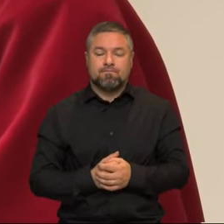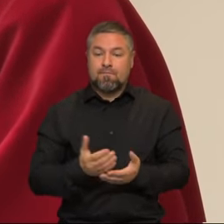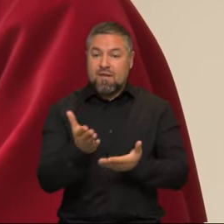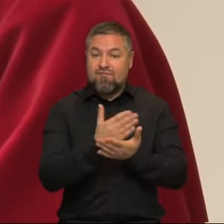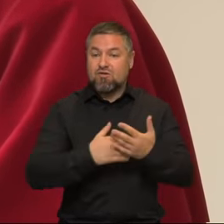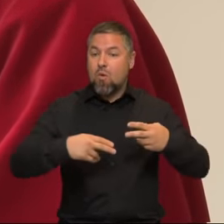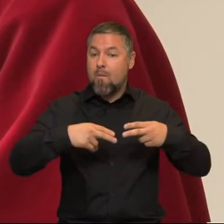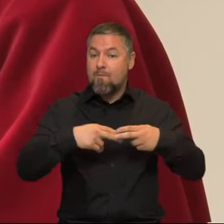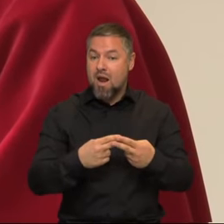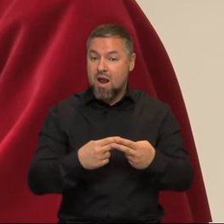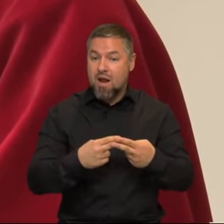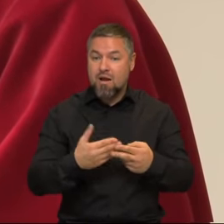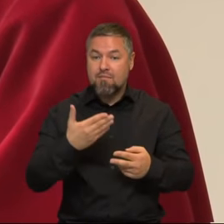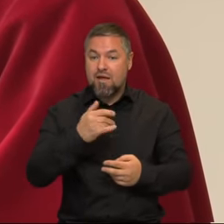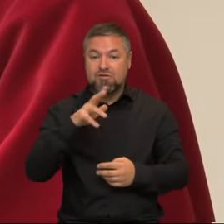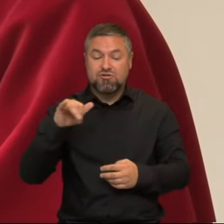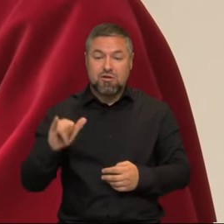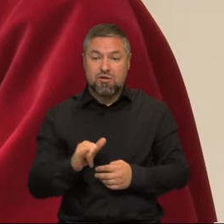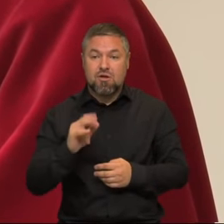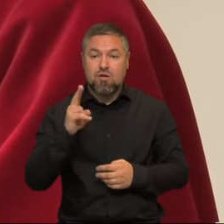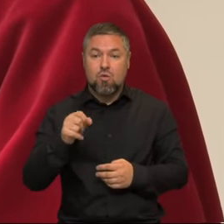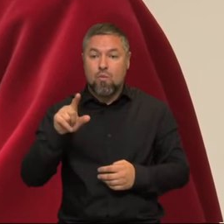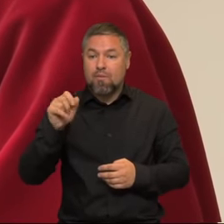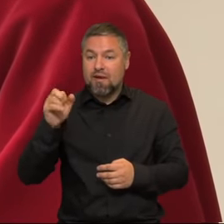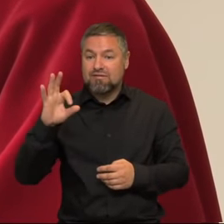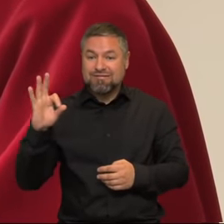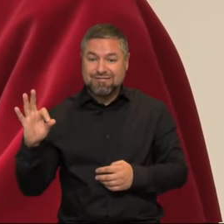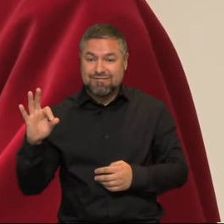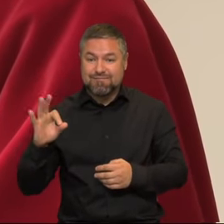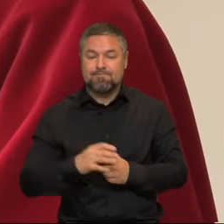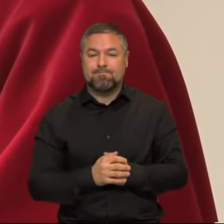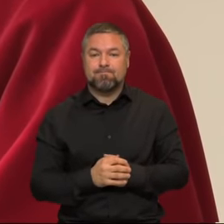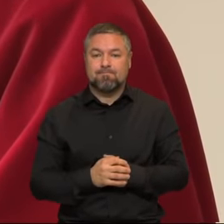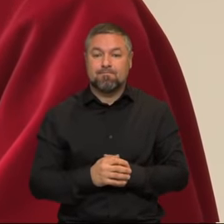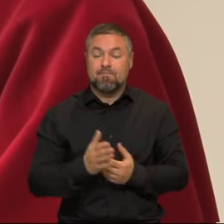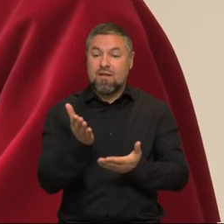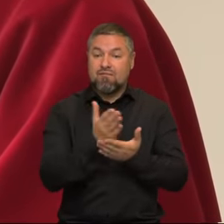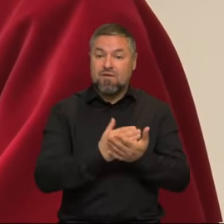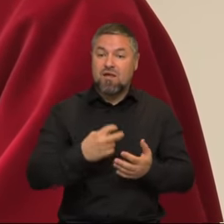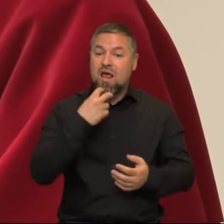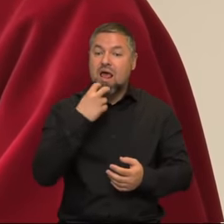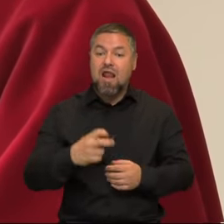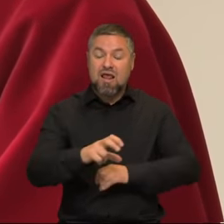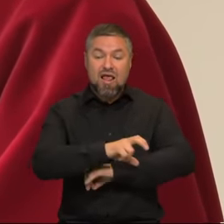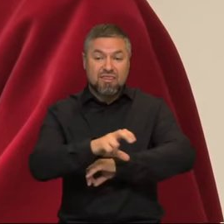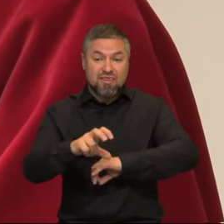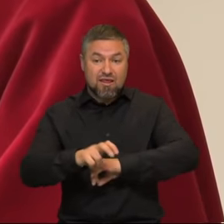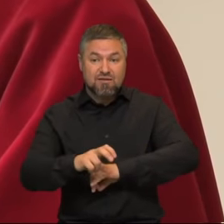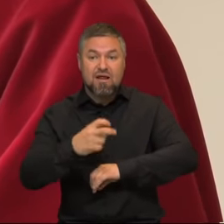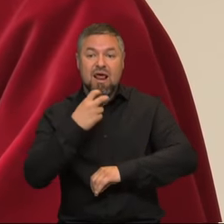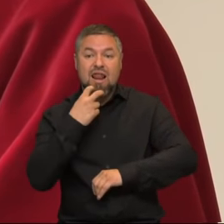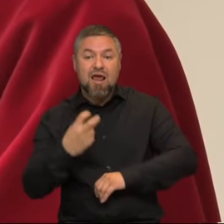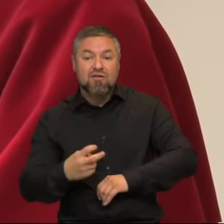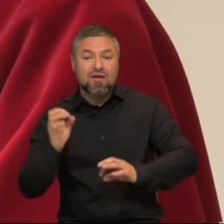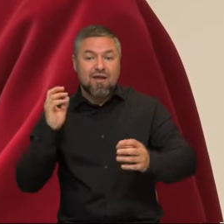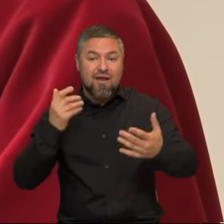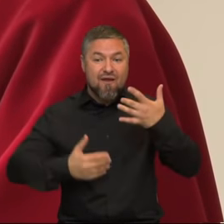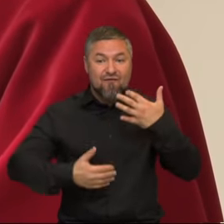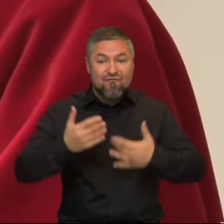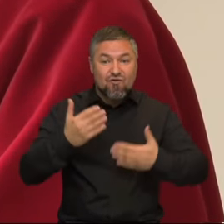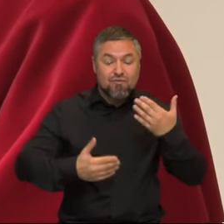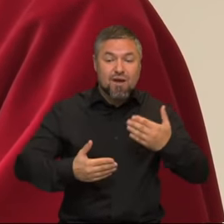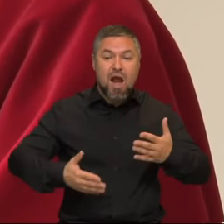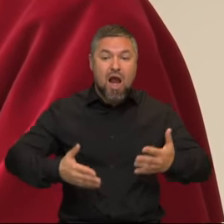Wydział Mechaniczny Maciej Kupras, Wydział Elektrotechniki, Elektroniki, Informatyki